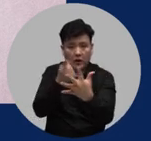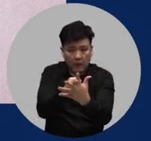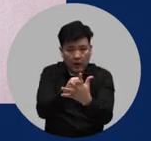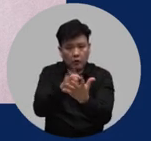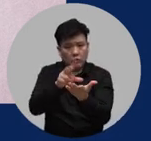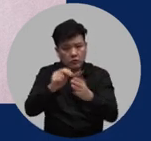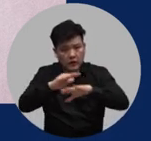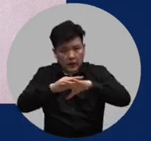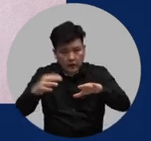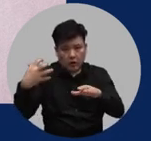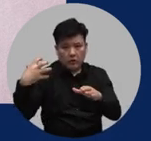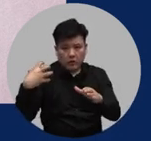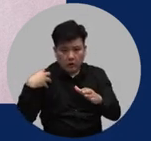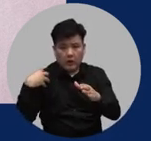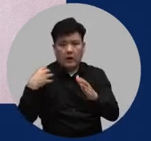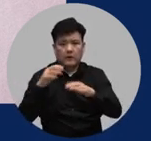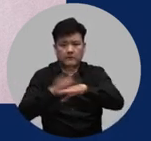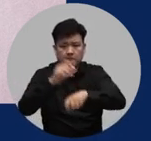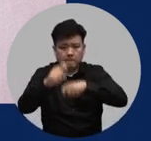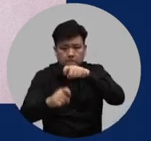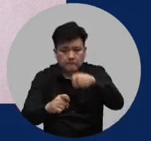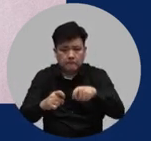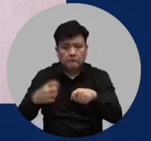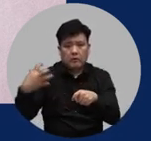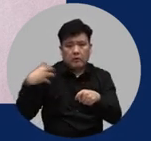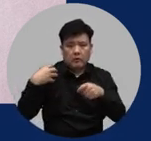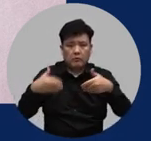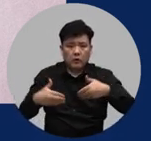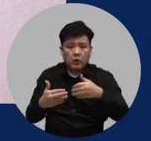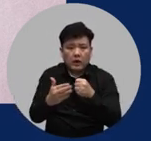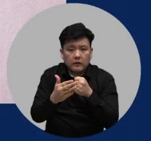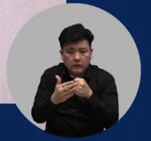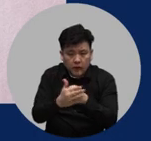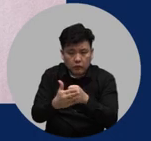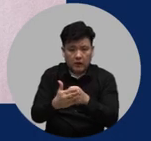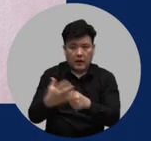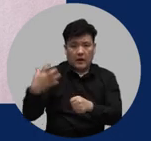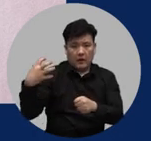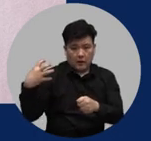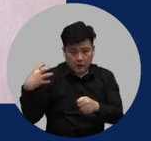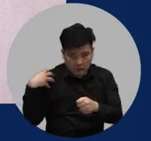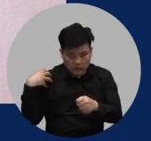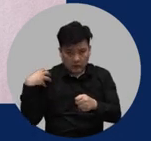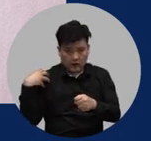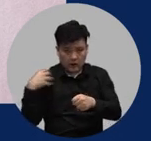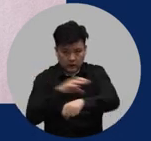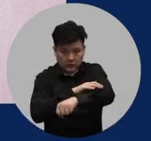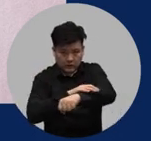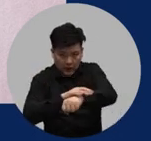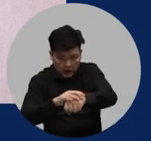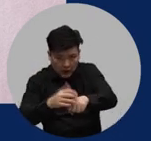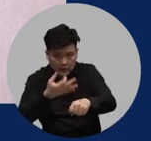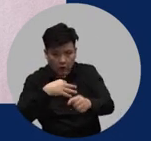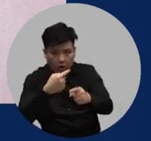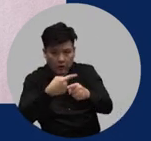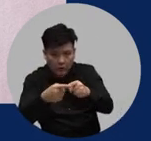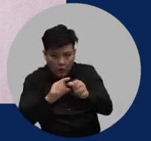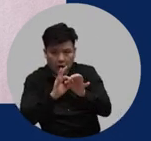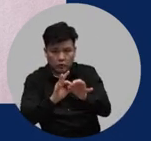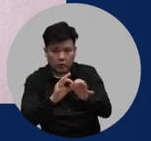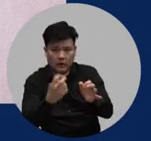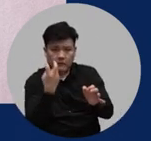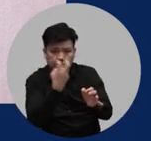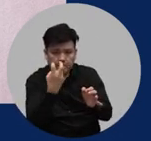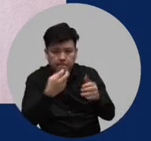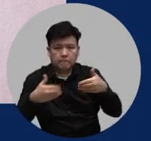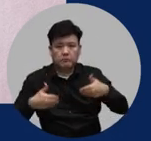파악하고 문제 해결의 역할을 수행하기 때문에 관리자가 역할과 책임을 다하고 있는지 성과 평가를 통해 점검하도록